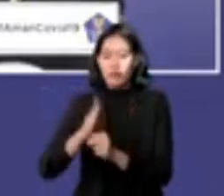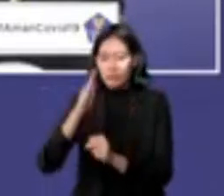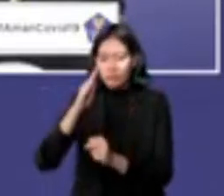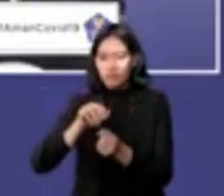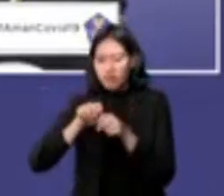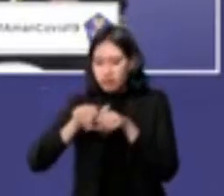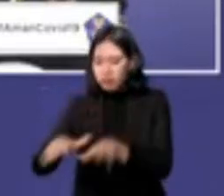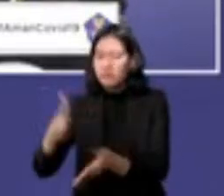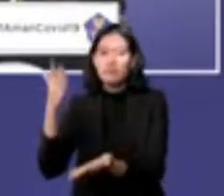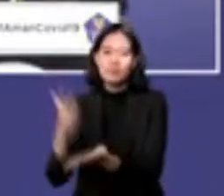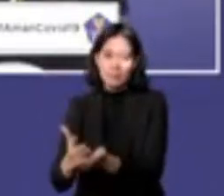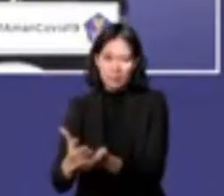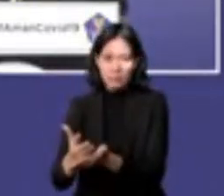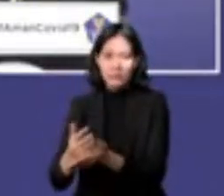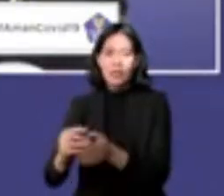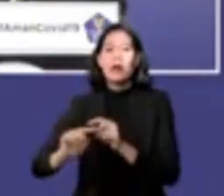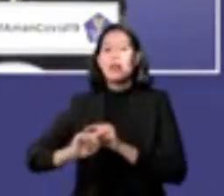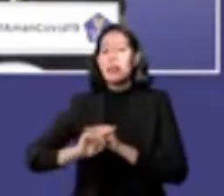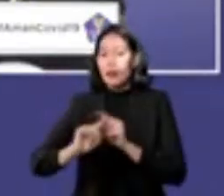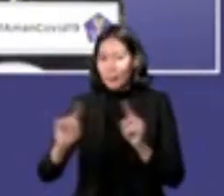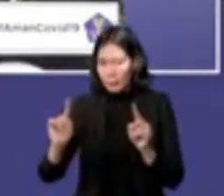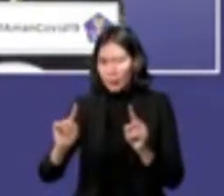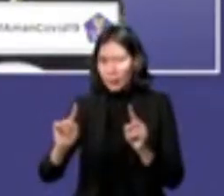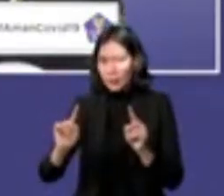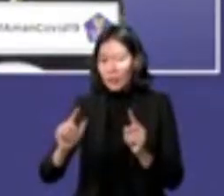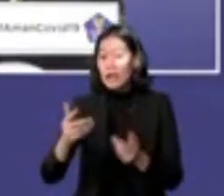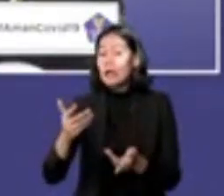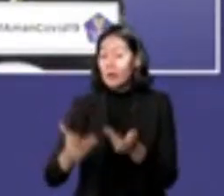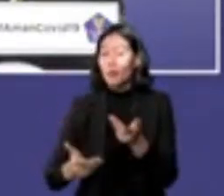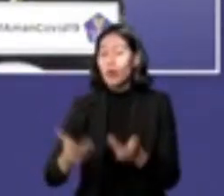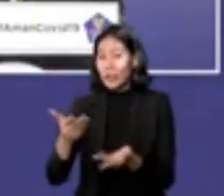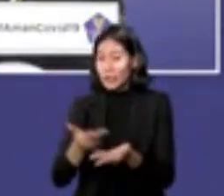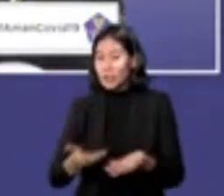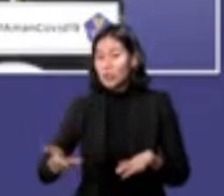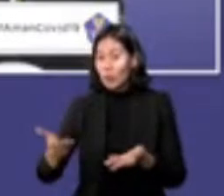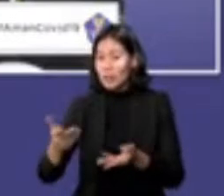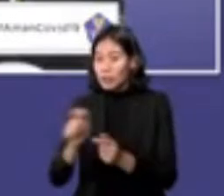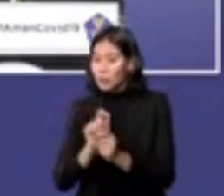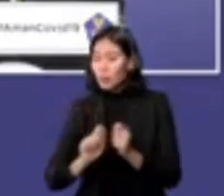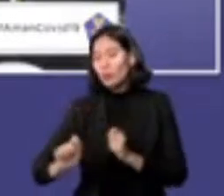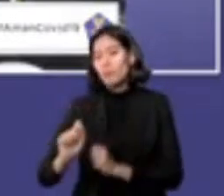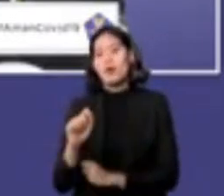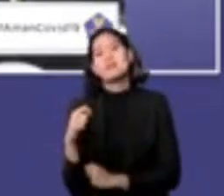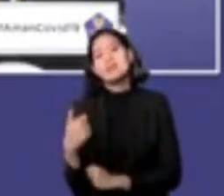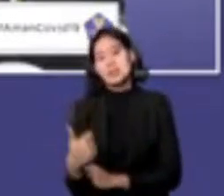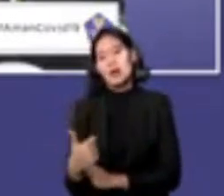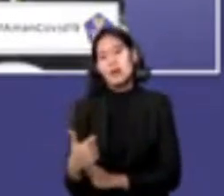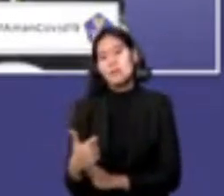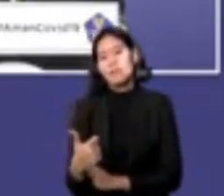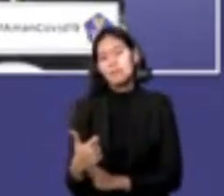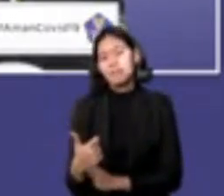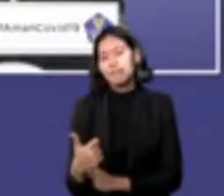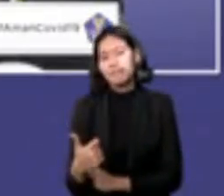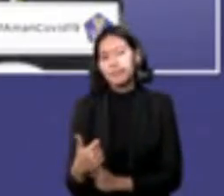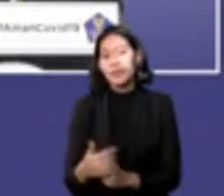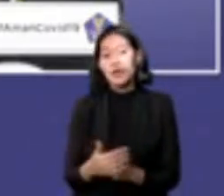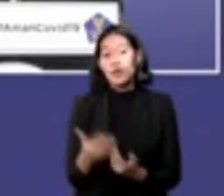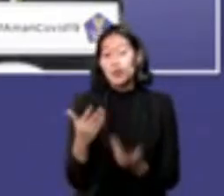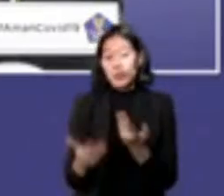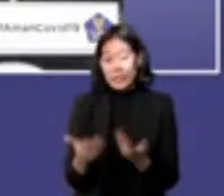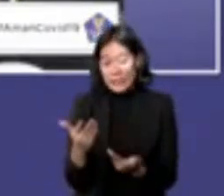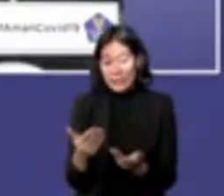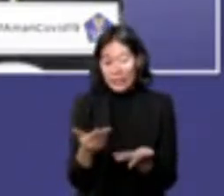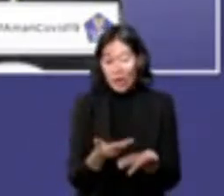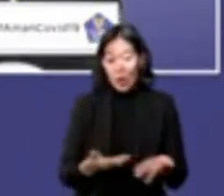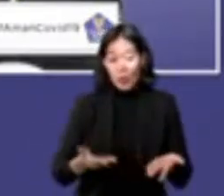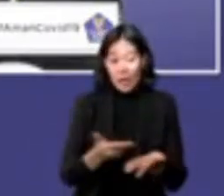rantai penularan. Namun mesti diingat, perubahan atau dinamika zonasi kabupaten kota sangat tinggi. Bisa